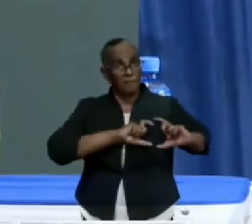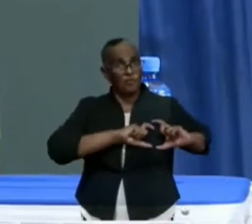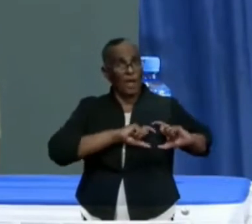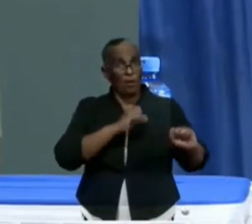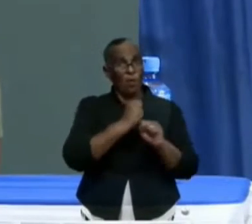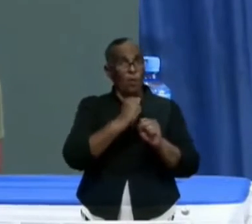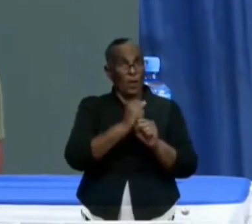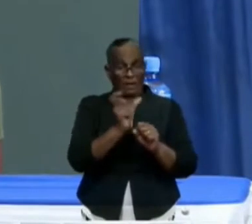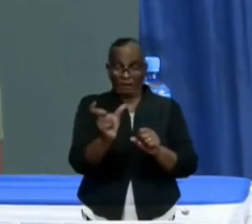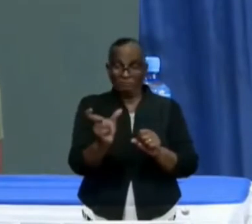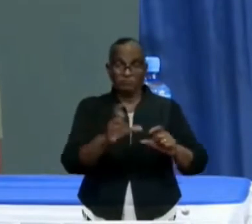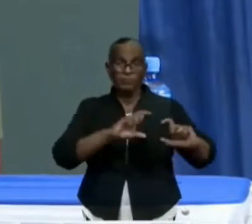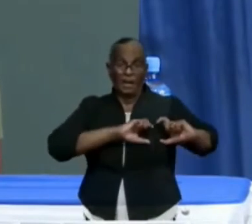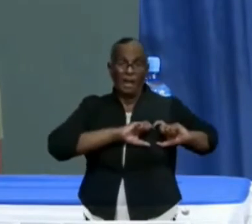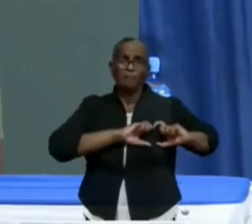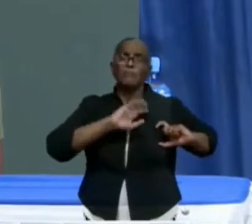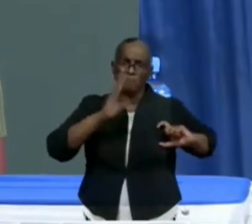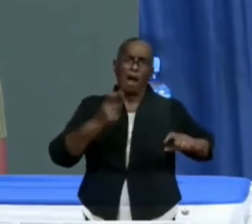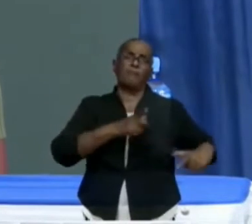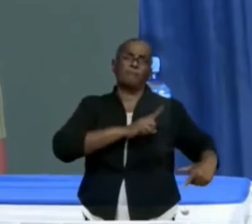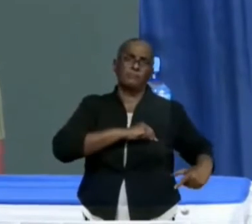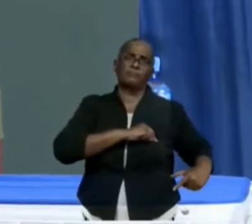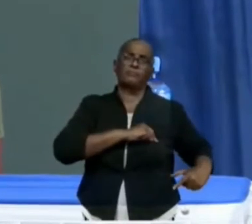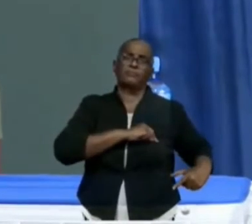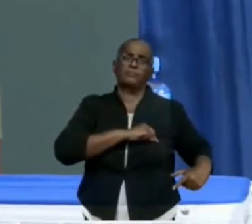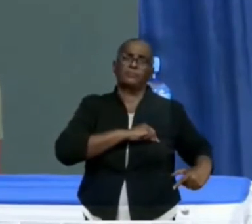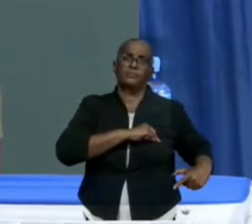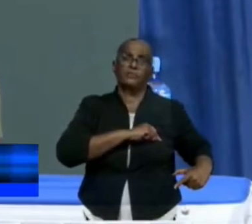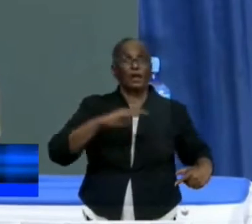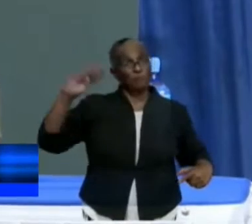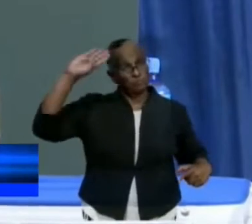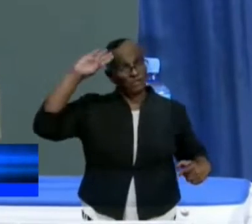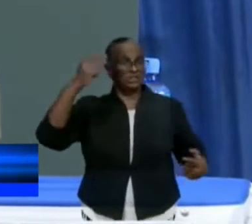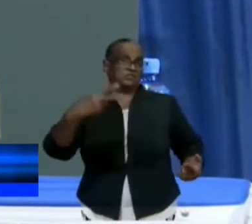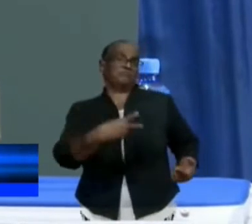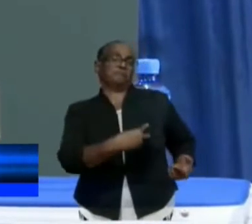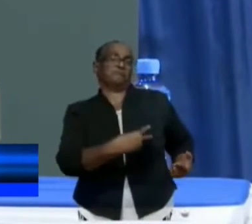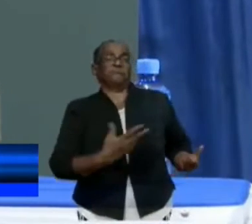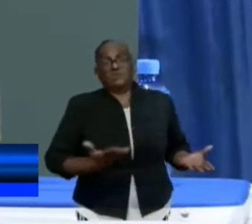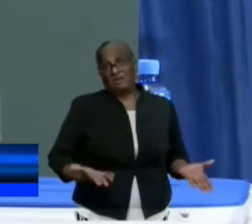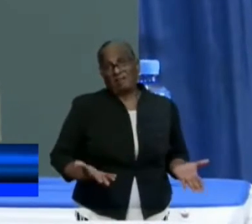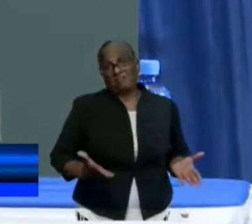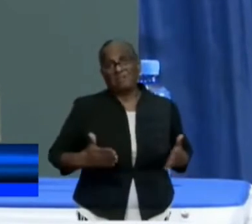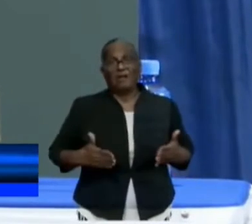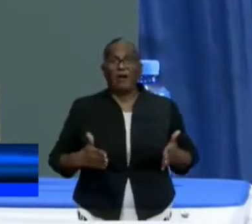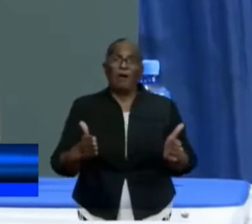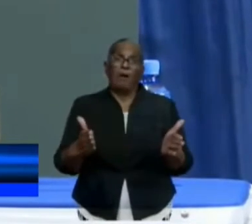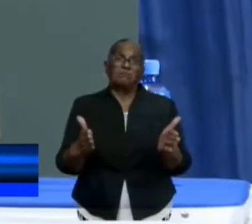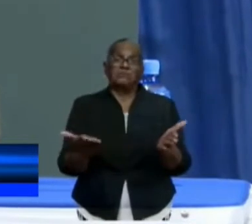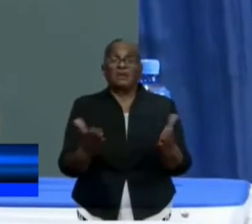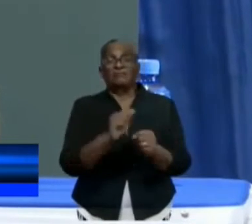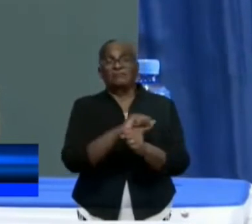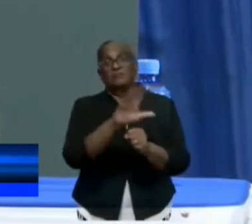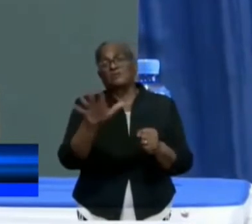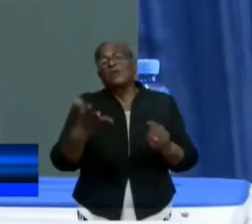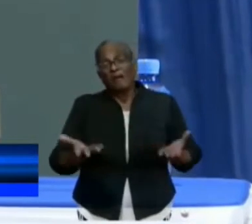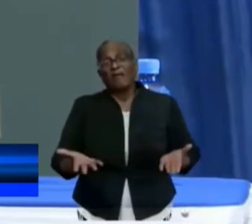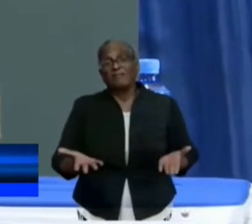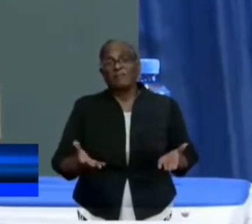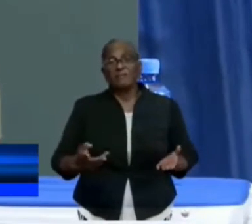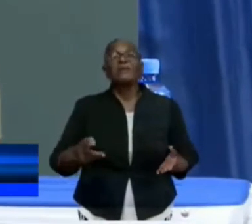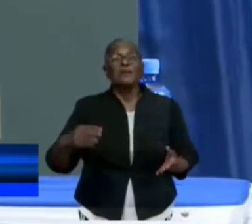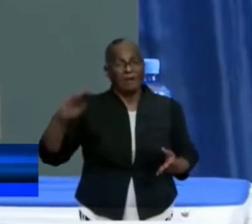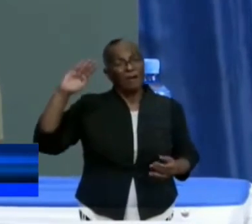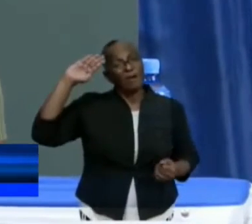werkzaamheden gerelateerd aan uw medium de straat op moet, mag u dat gebruiken. Het